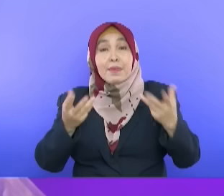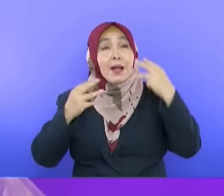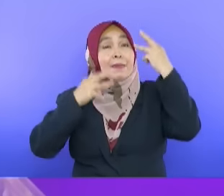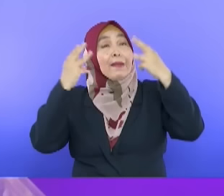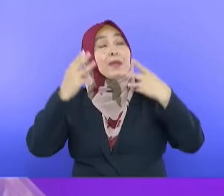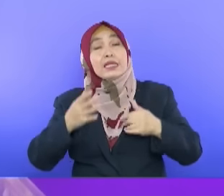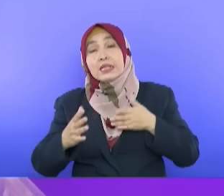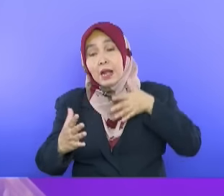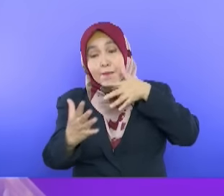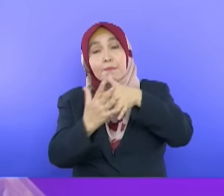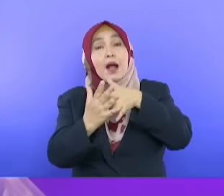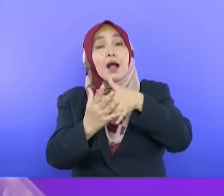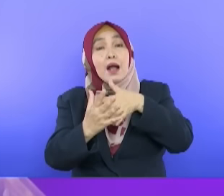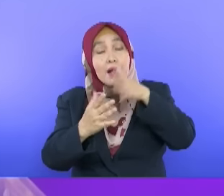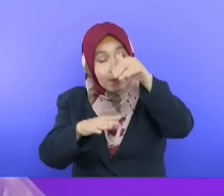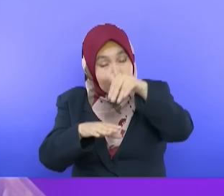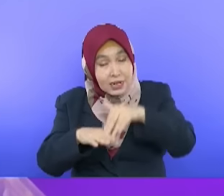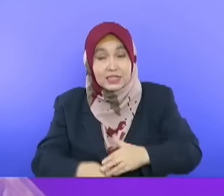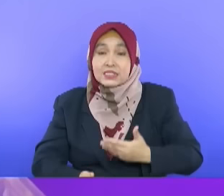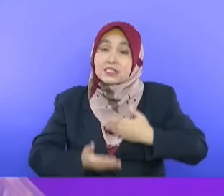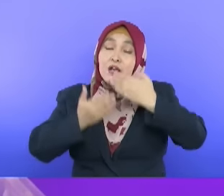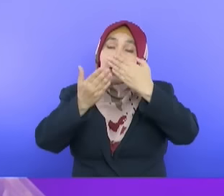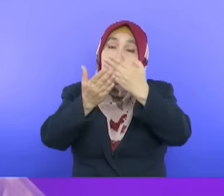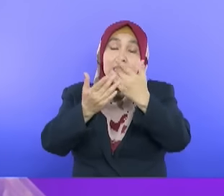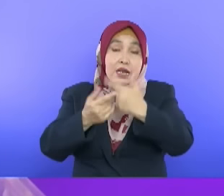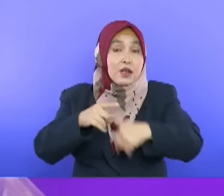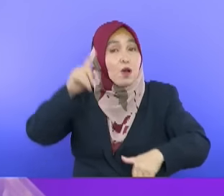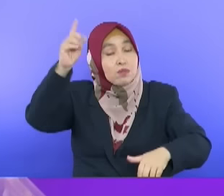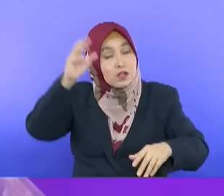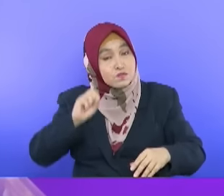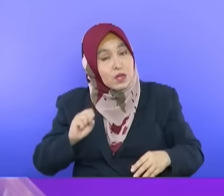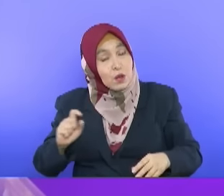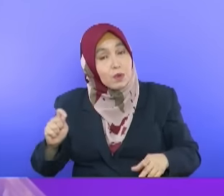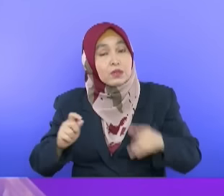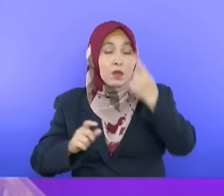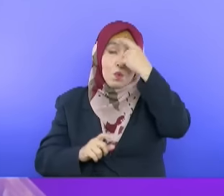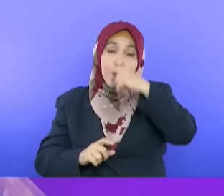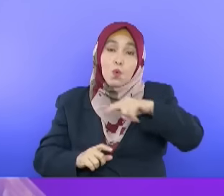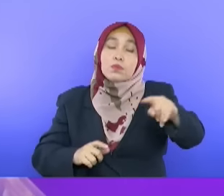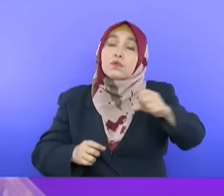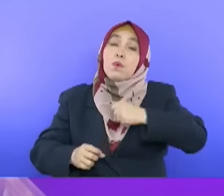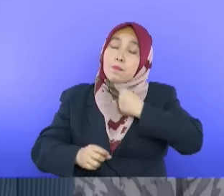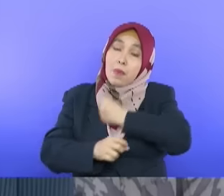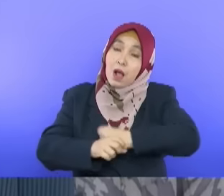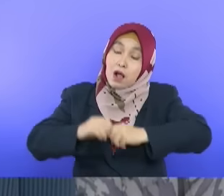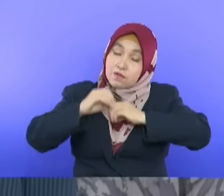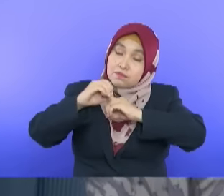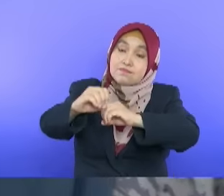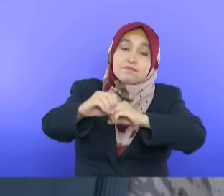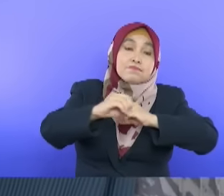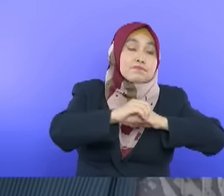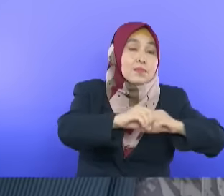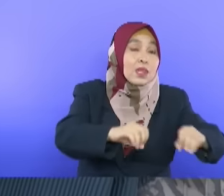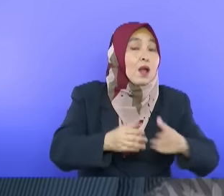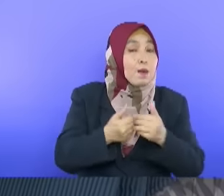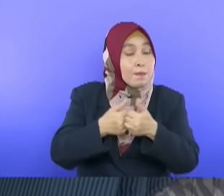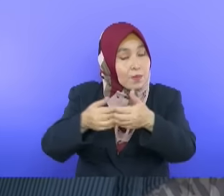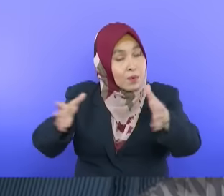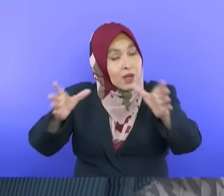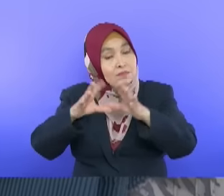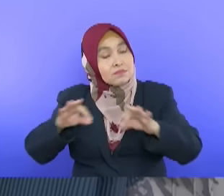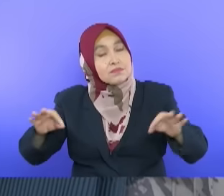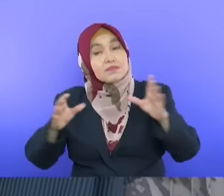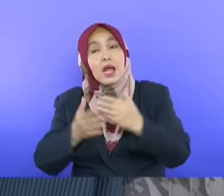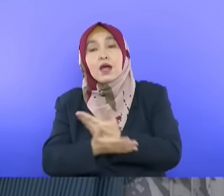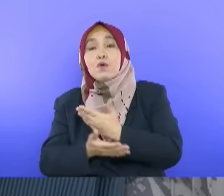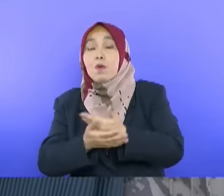melanggar kepada cadangan daripada Allah subhanahu wa ta'ala untuk memaafkan dan buka lembaran baru